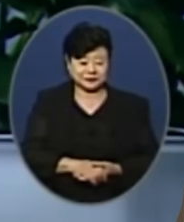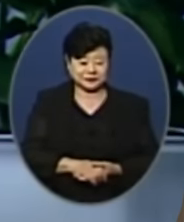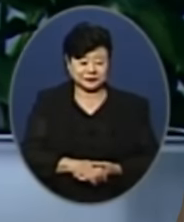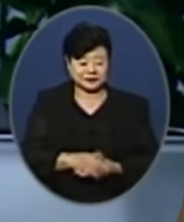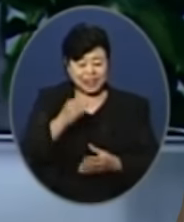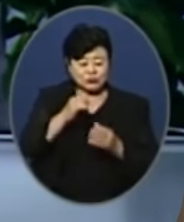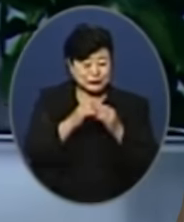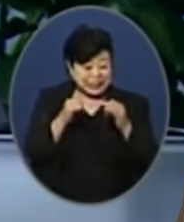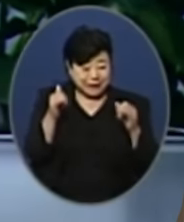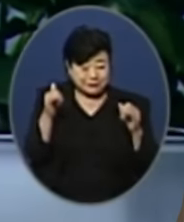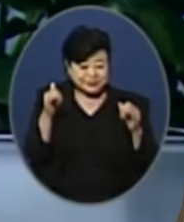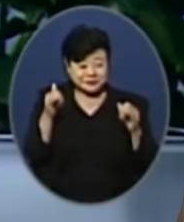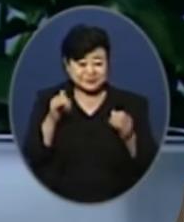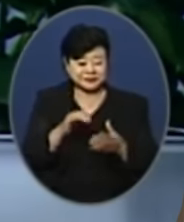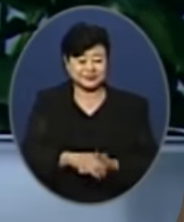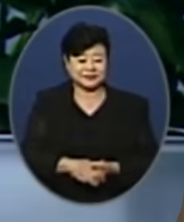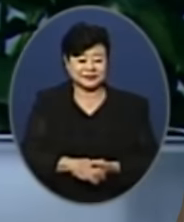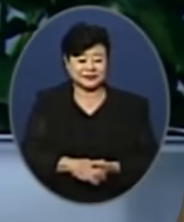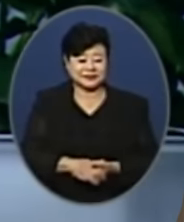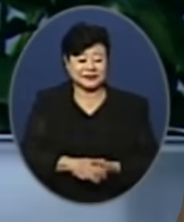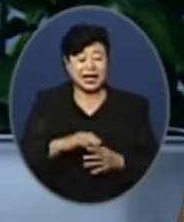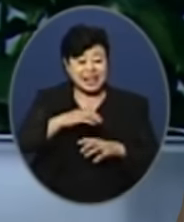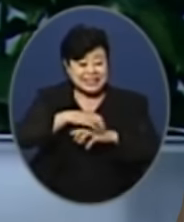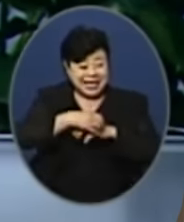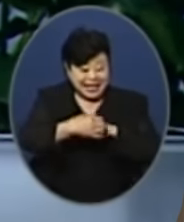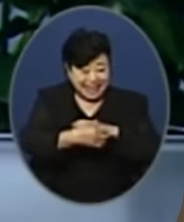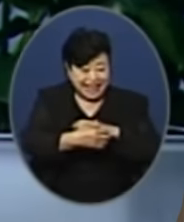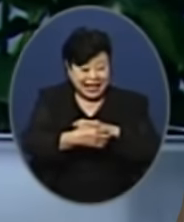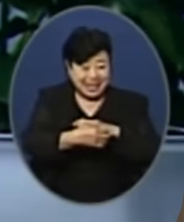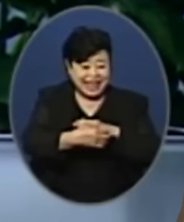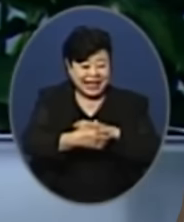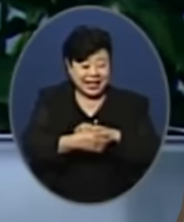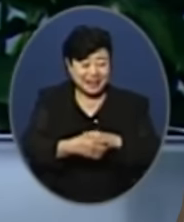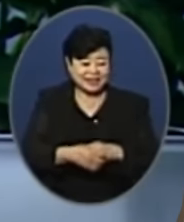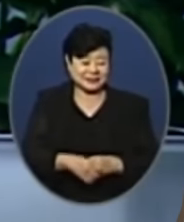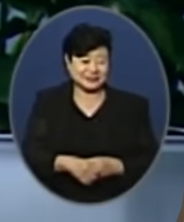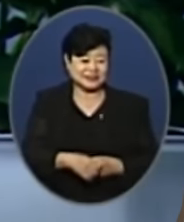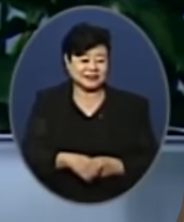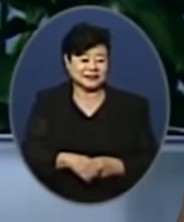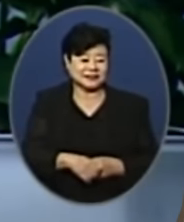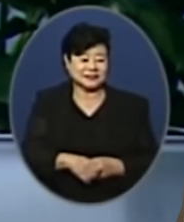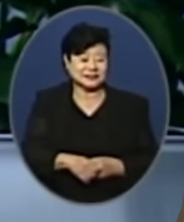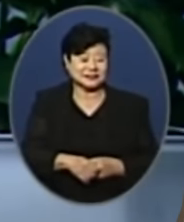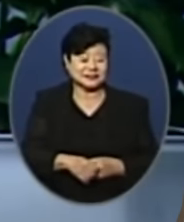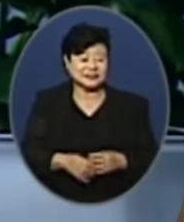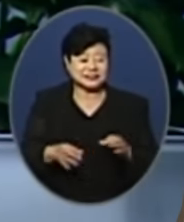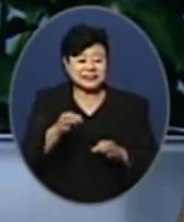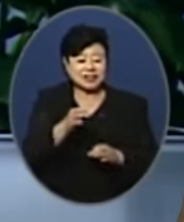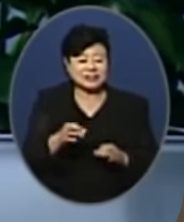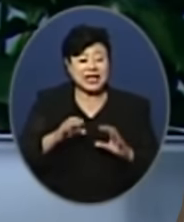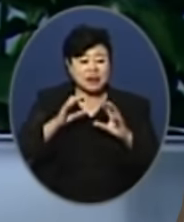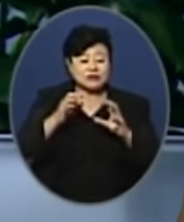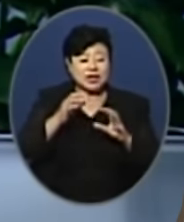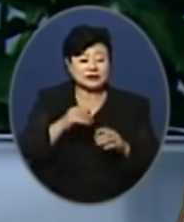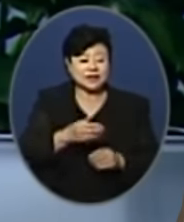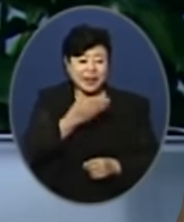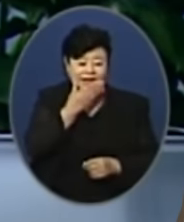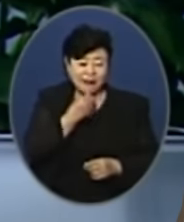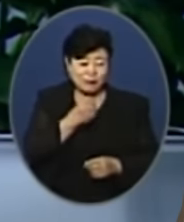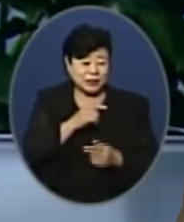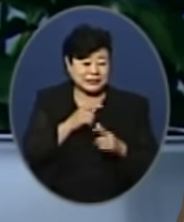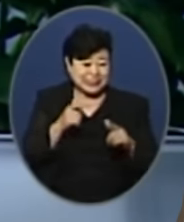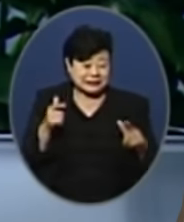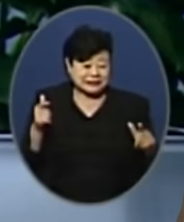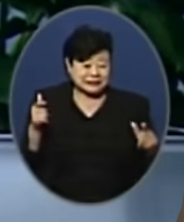우리 한국 사람이 세계 OECD 국가 중에서 제일 행복하지 않은